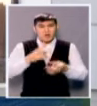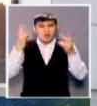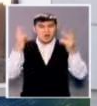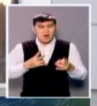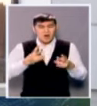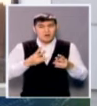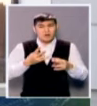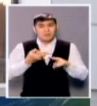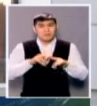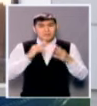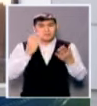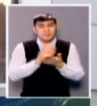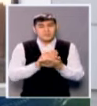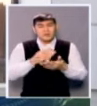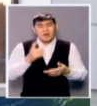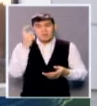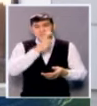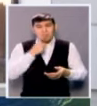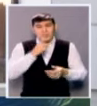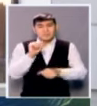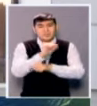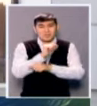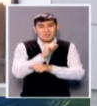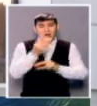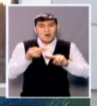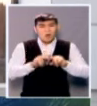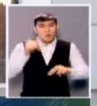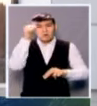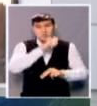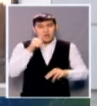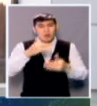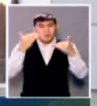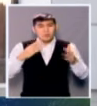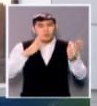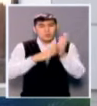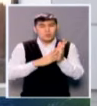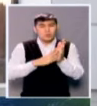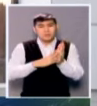алып келеді. Мас жүргізушілер осы жылғы бүгінгі 19-на дейін